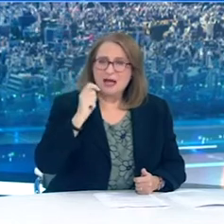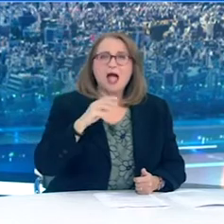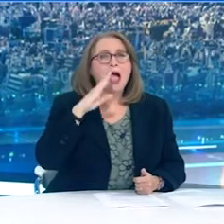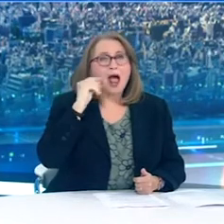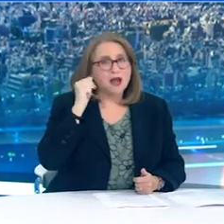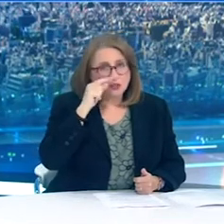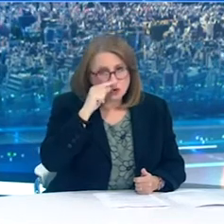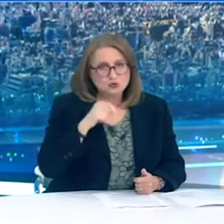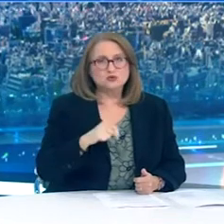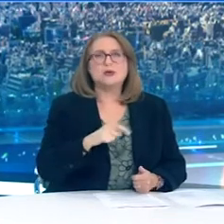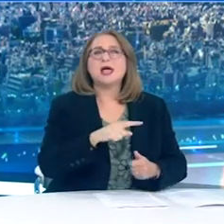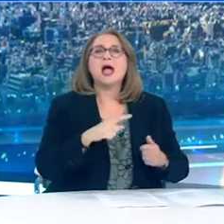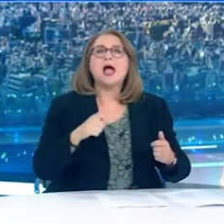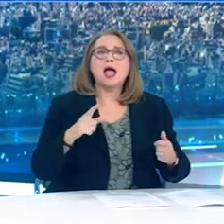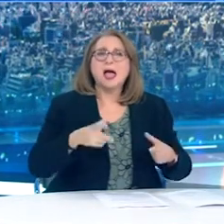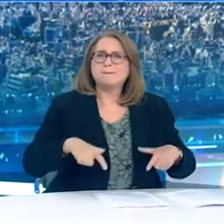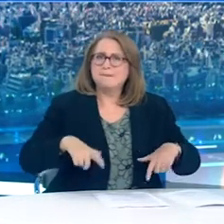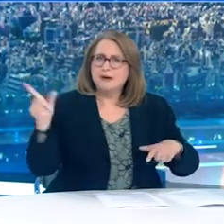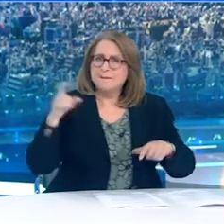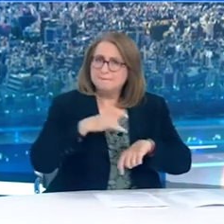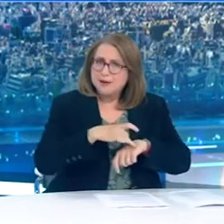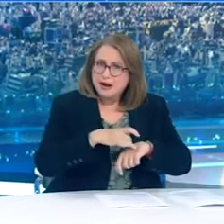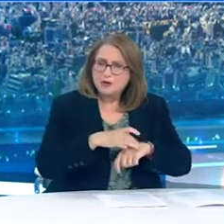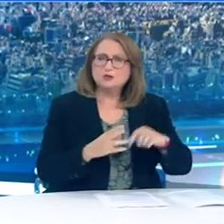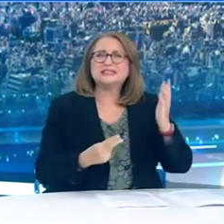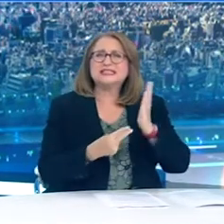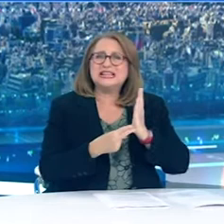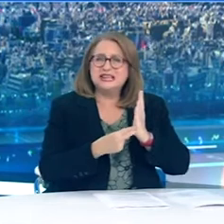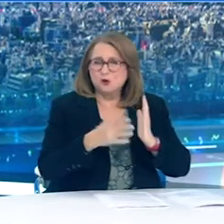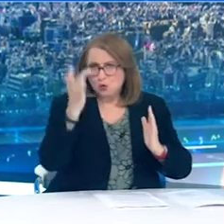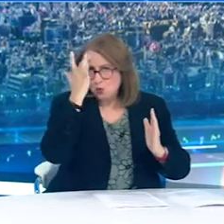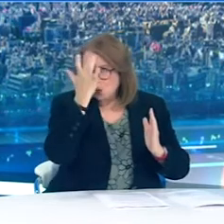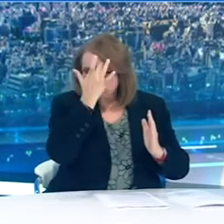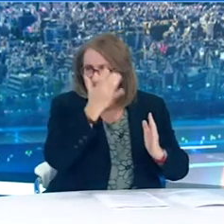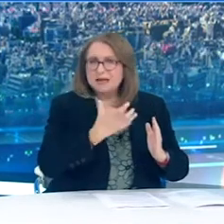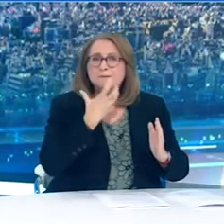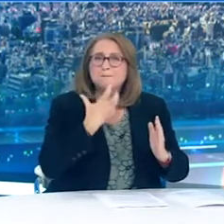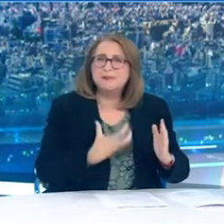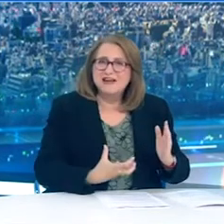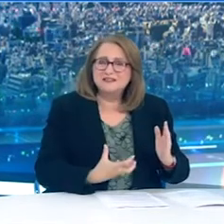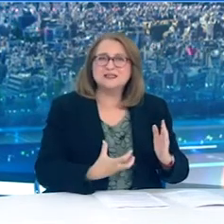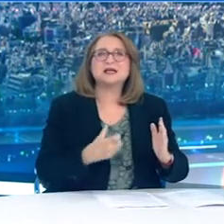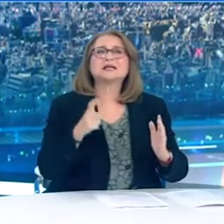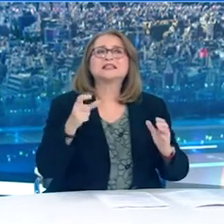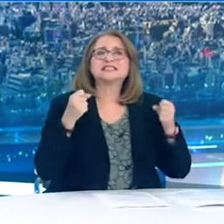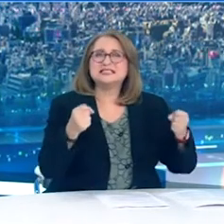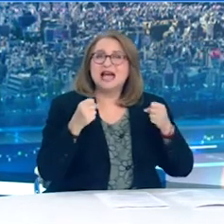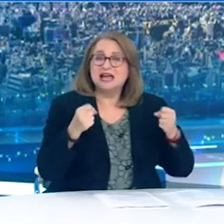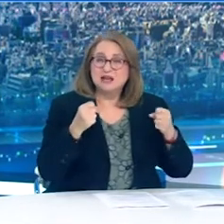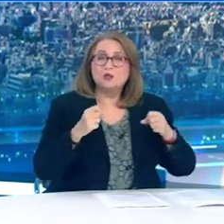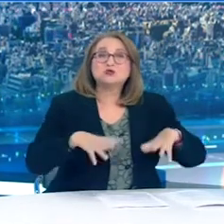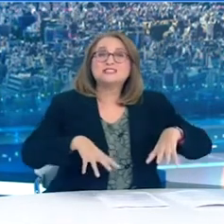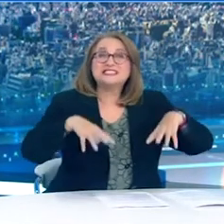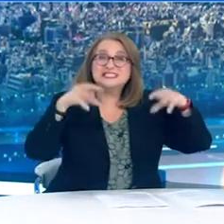Αχαΐας, Κοζάνης, Τίνου, Πρέβεζας, Ζακύνθου, Σύρου, Λέσβου,